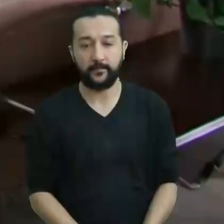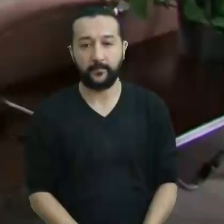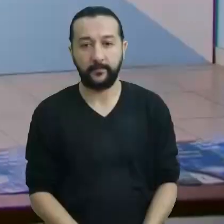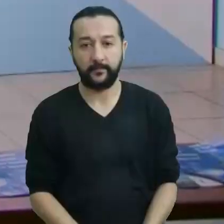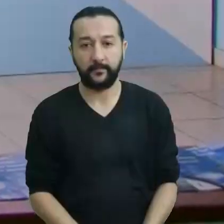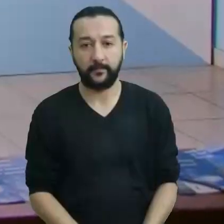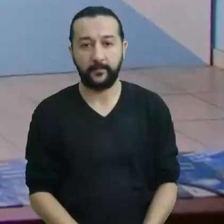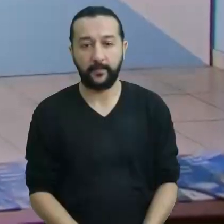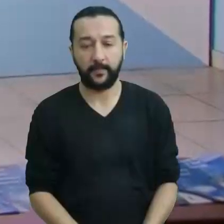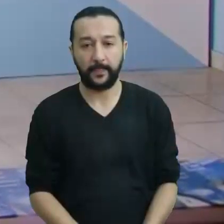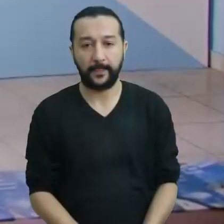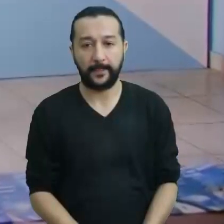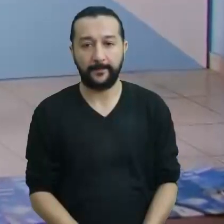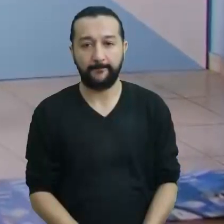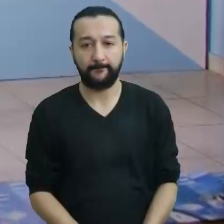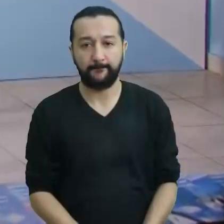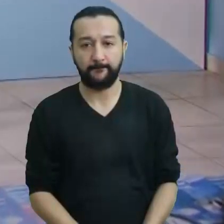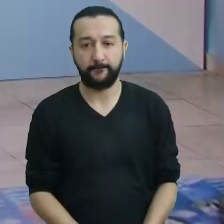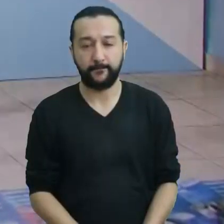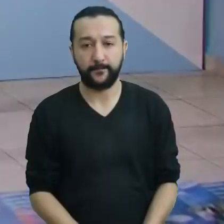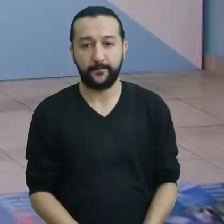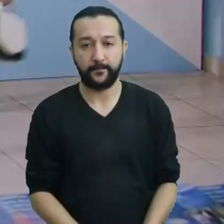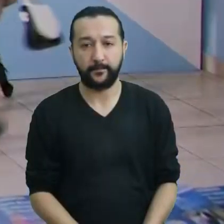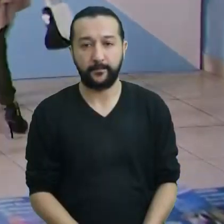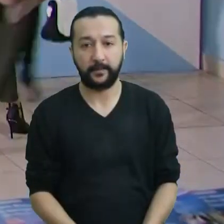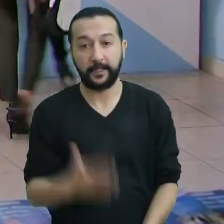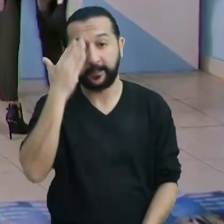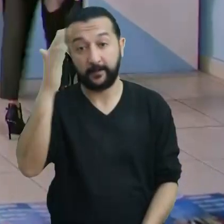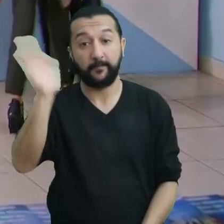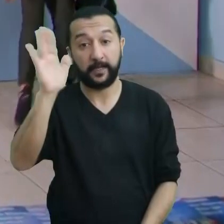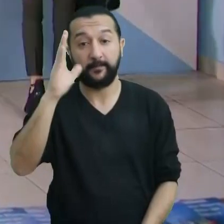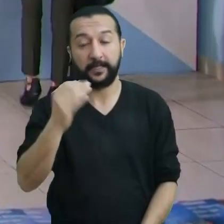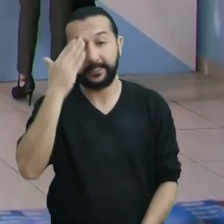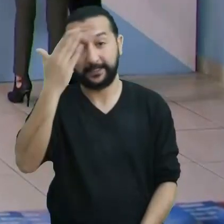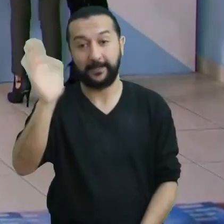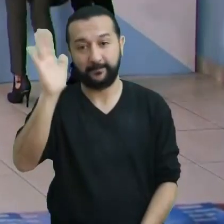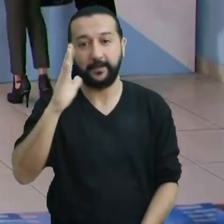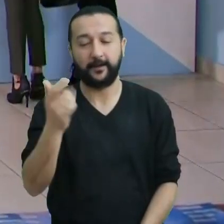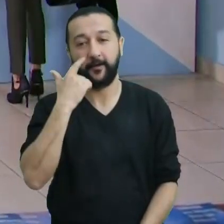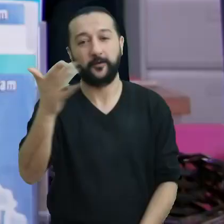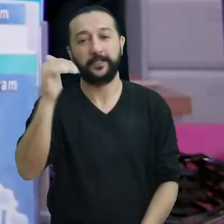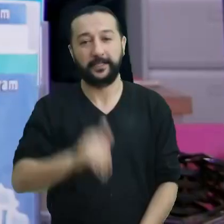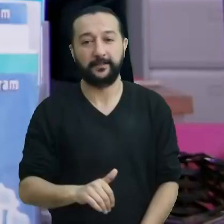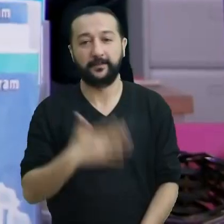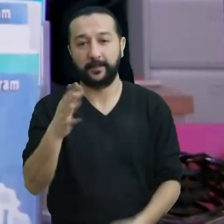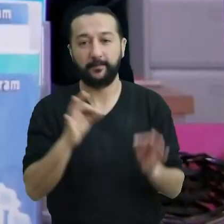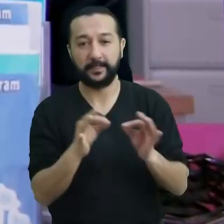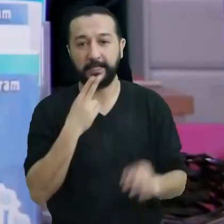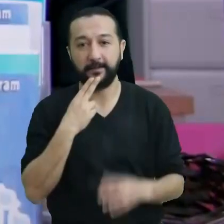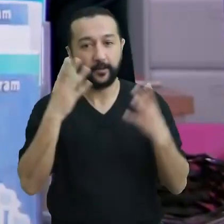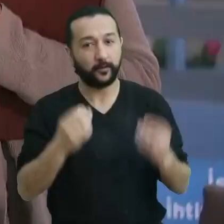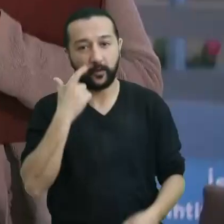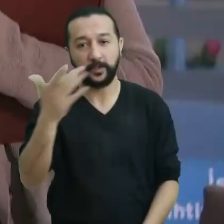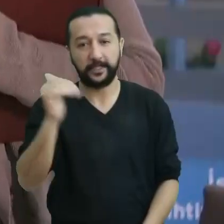çıktılar. Biricik ile Ruyam bankaya geldiler. Merhabalar, selamlar. Hoş geldiniz. Biricik Hanım, Ruyam